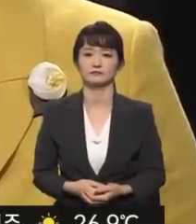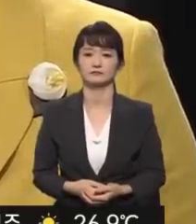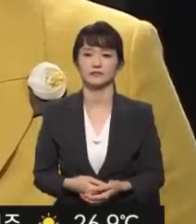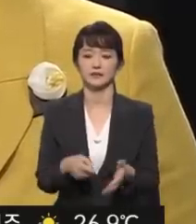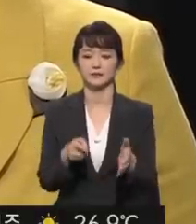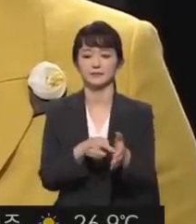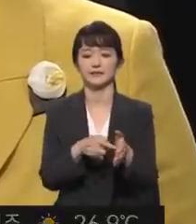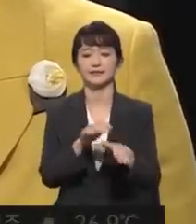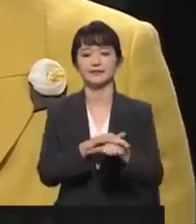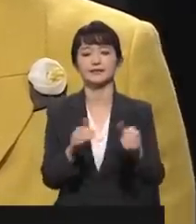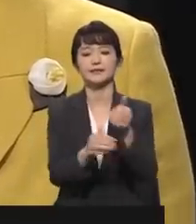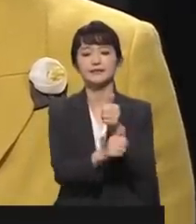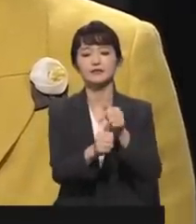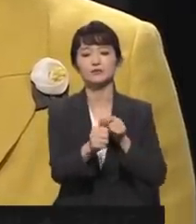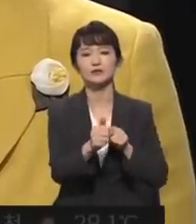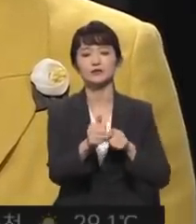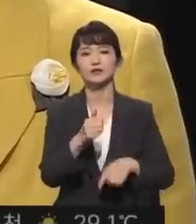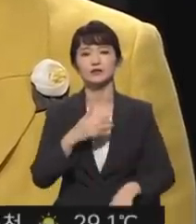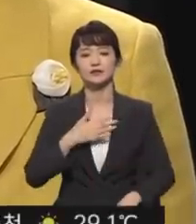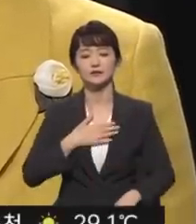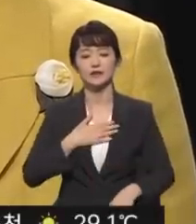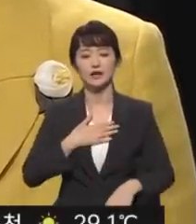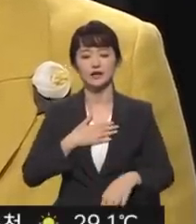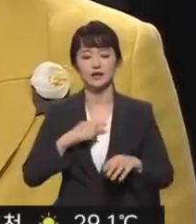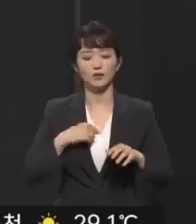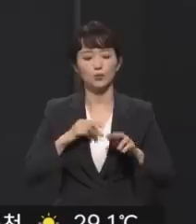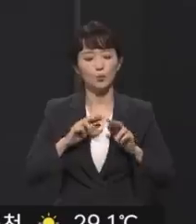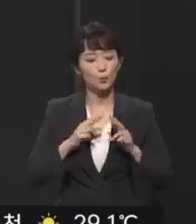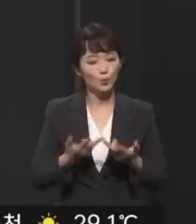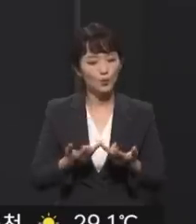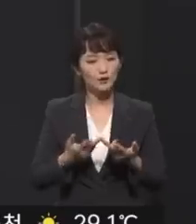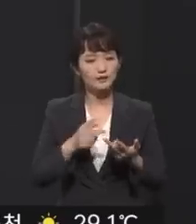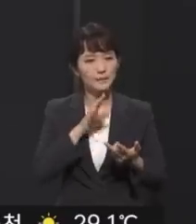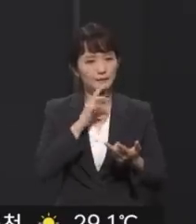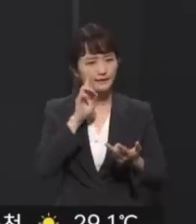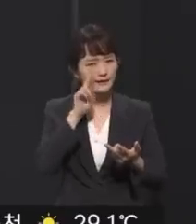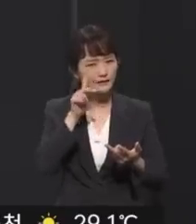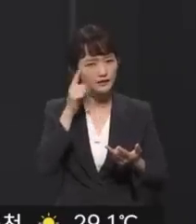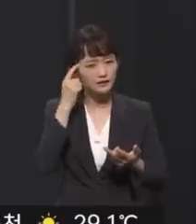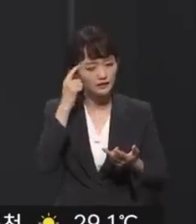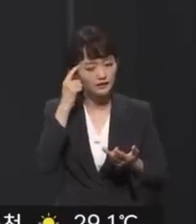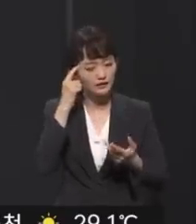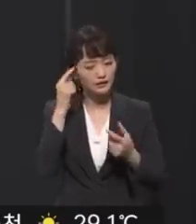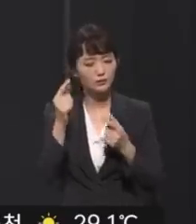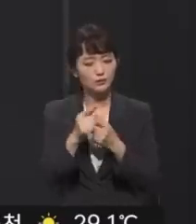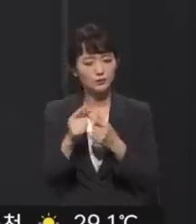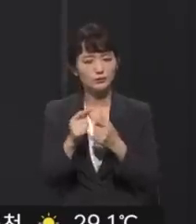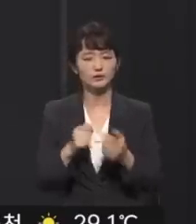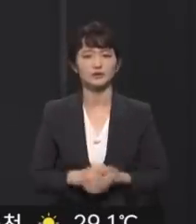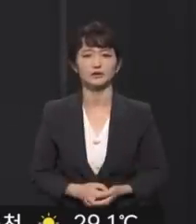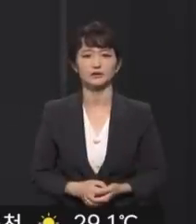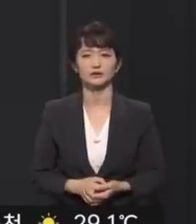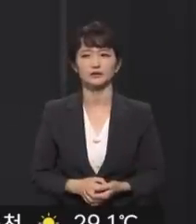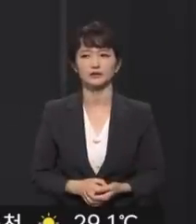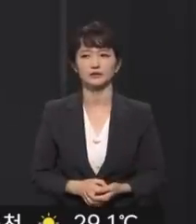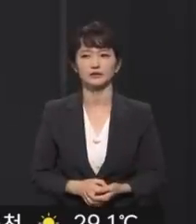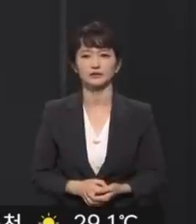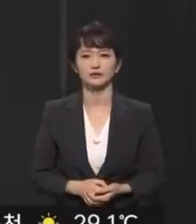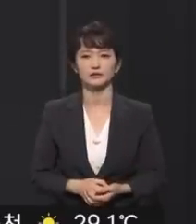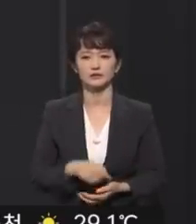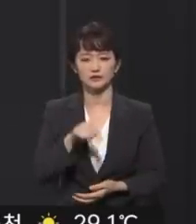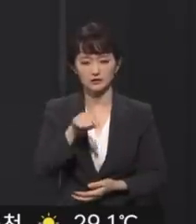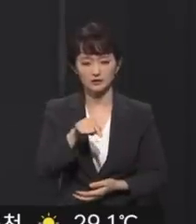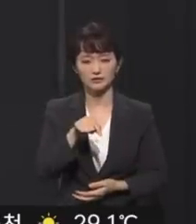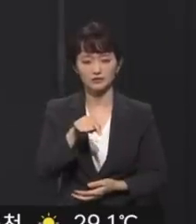대의원들이 본인들이 진짜 내가 지금 비대위원 이만 나라는 아마 생각을 할겁니다 예 정당성을 갖고 있느냐 라는 거 그 의문 부터 아마